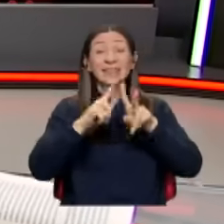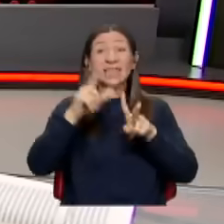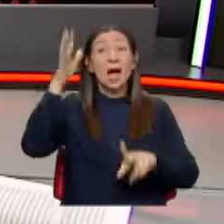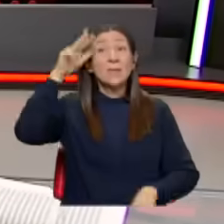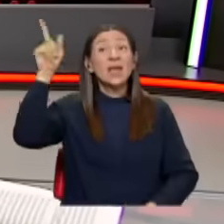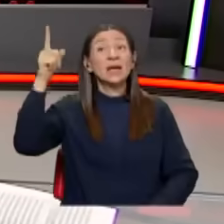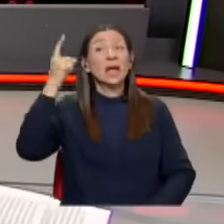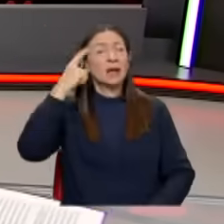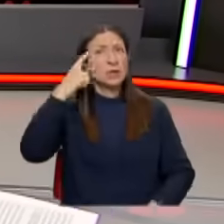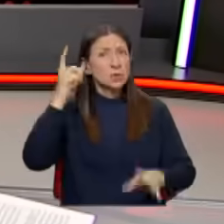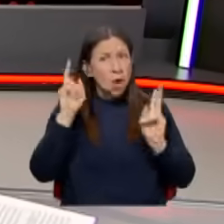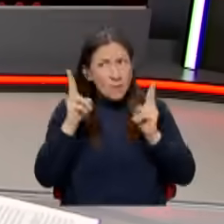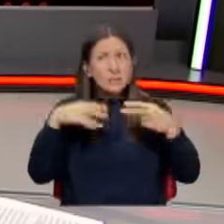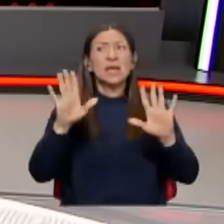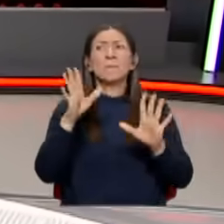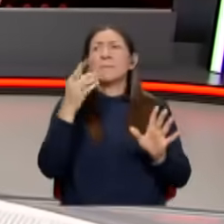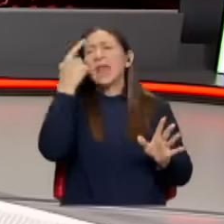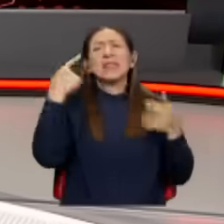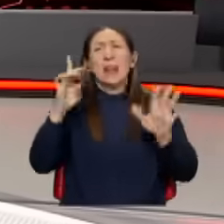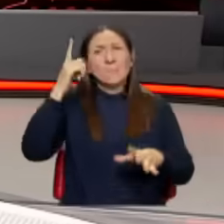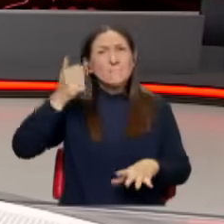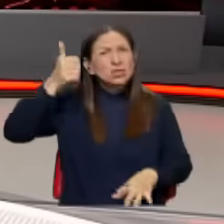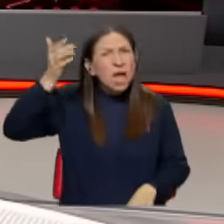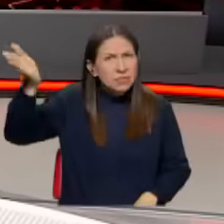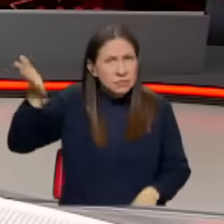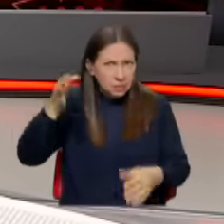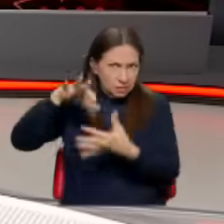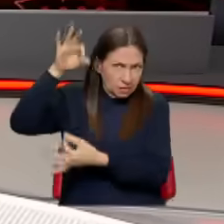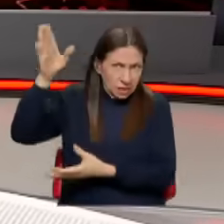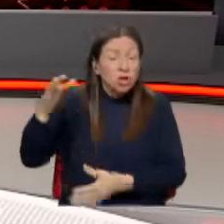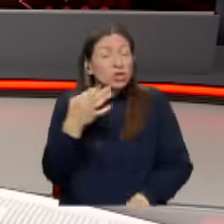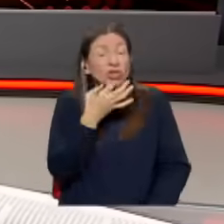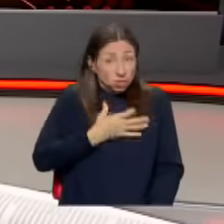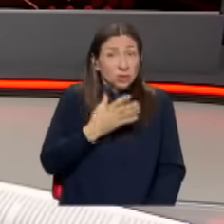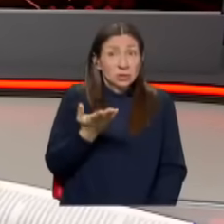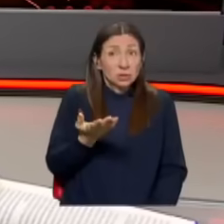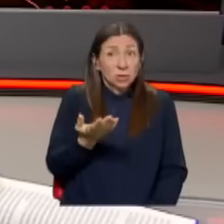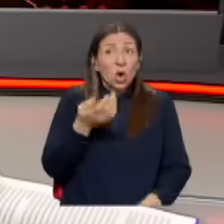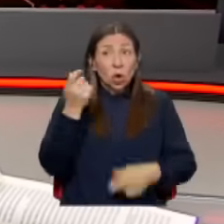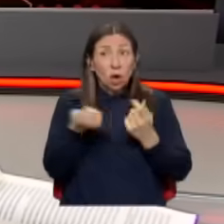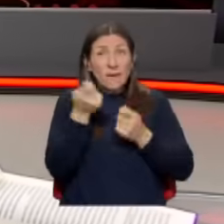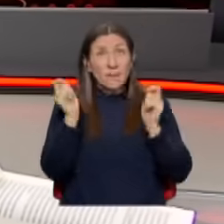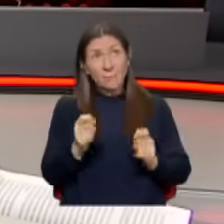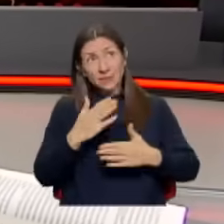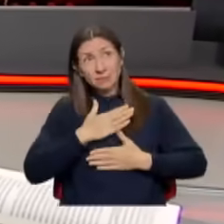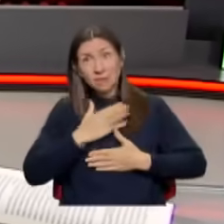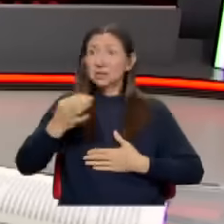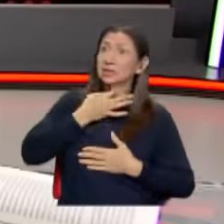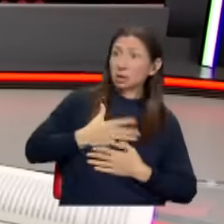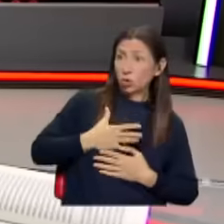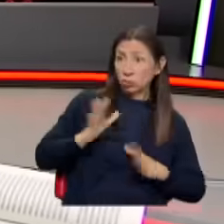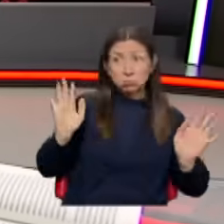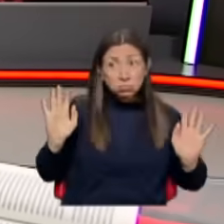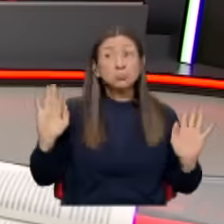Devletleri'nin şuuru yerinde mi değil mi, orası bile belli olmayan başkanından bahsediyoruz. Teşekkür ettiniz. Görevimi yaptım. Teşekkür